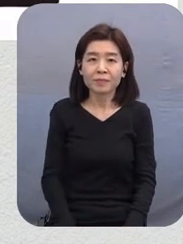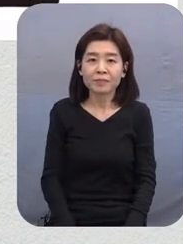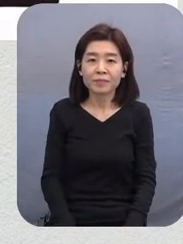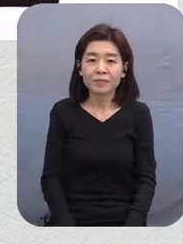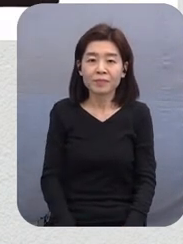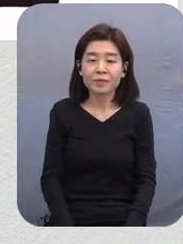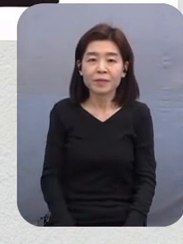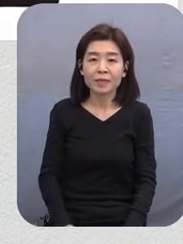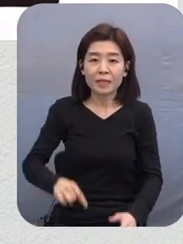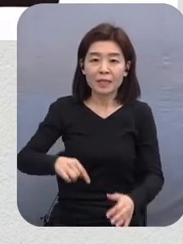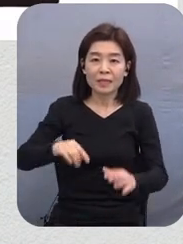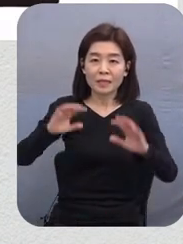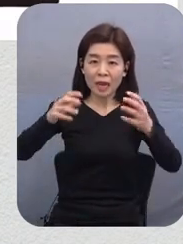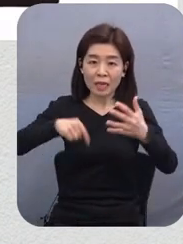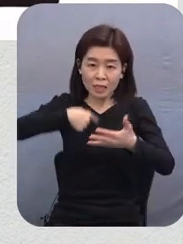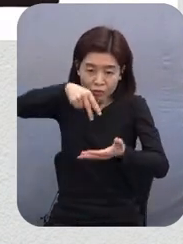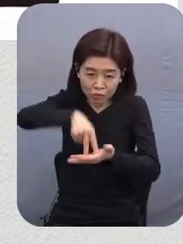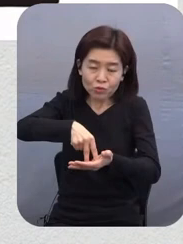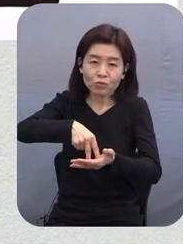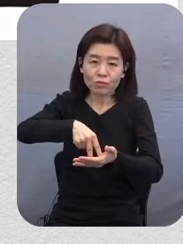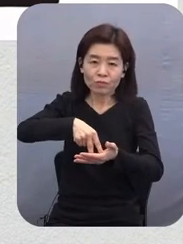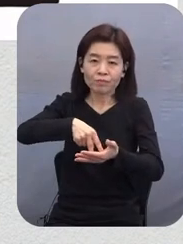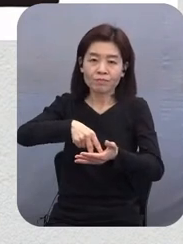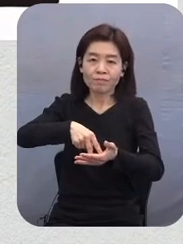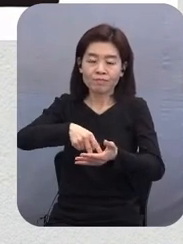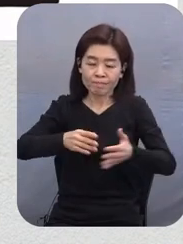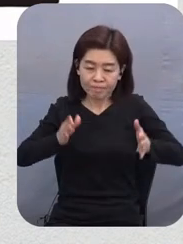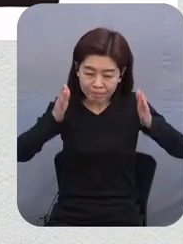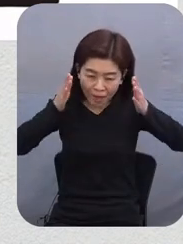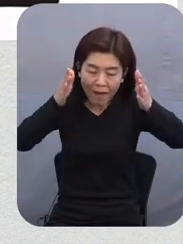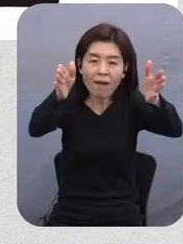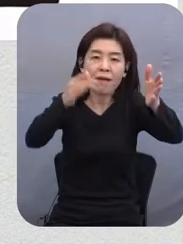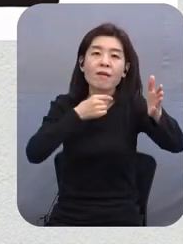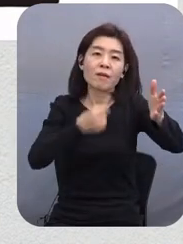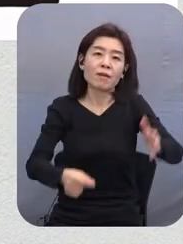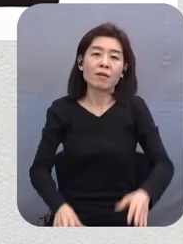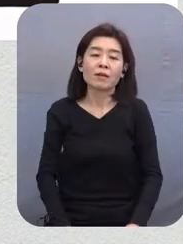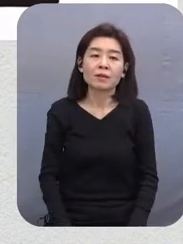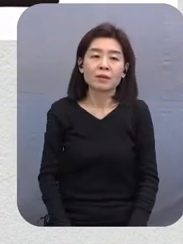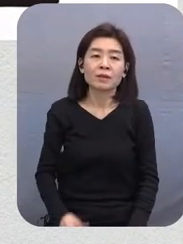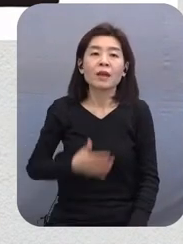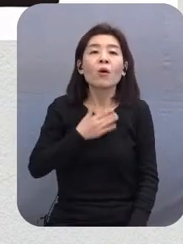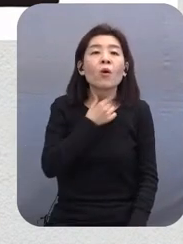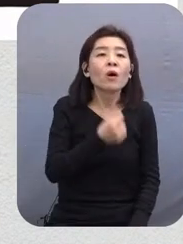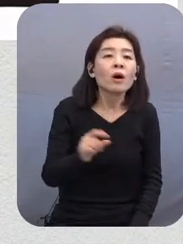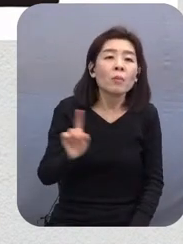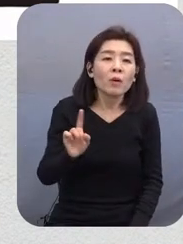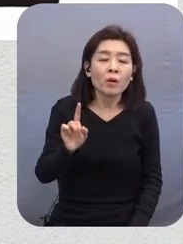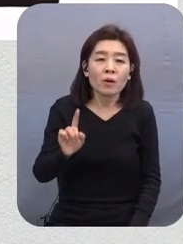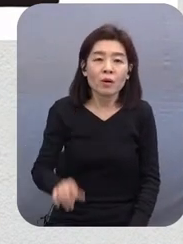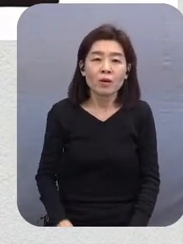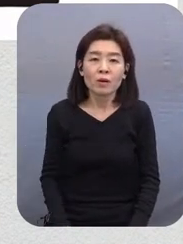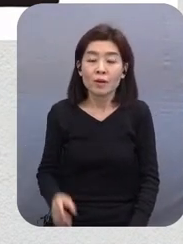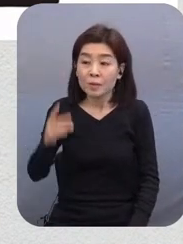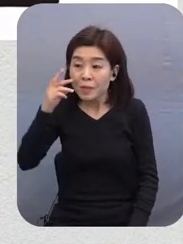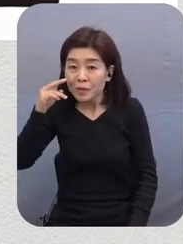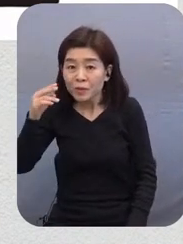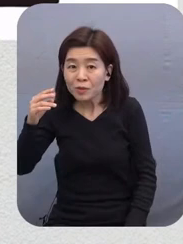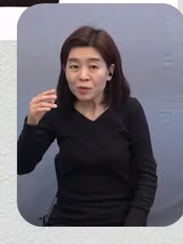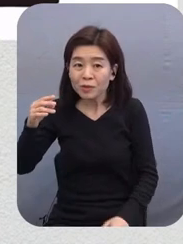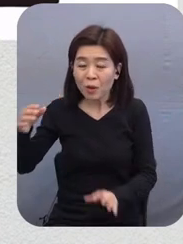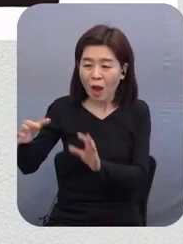자주 독립의 길로 갑시다. 우리가 원하는 것은 아메리칸 파이가 아닙니다. 우리가 원하는